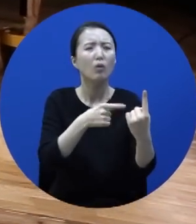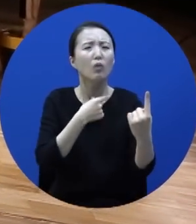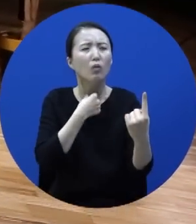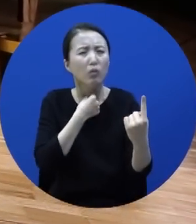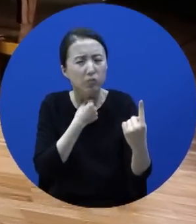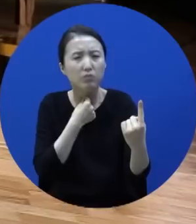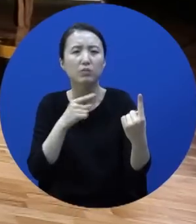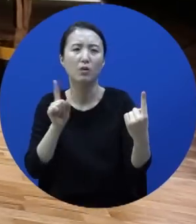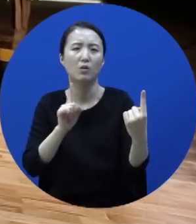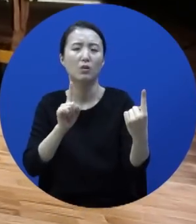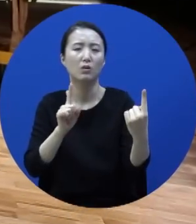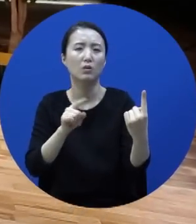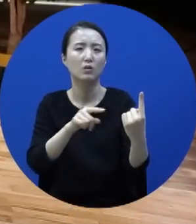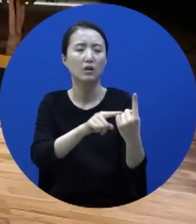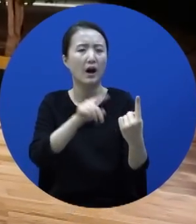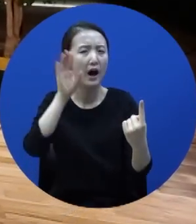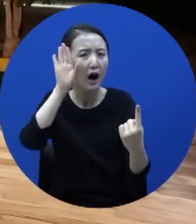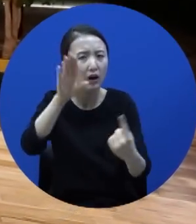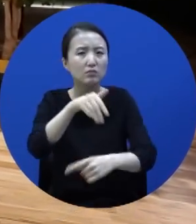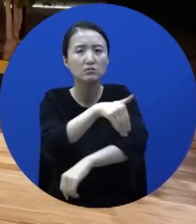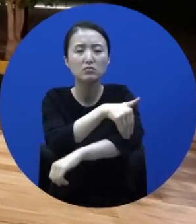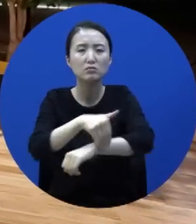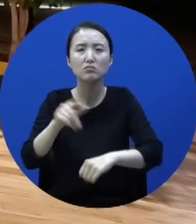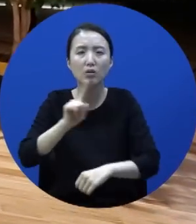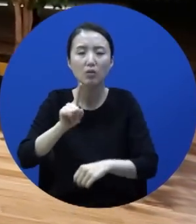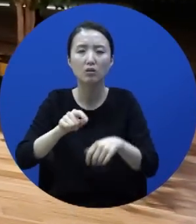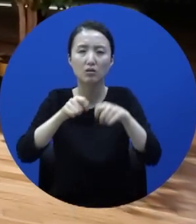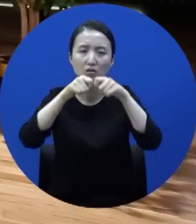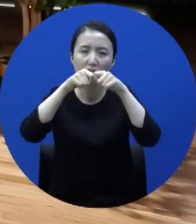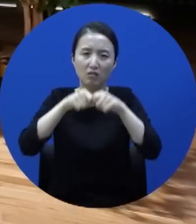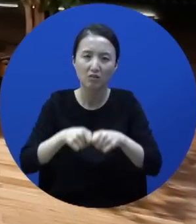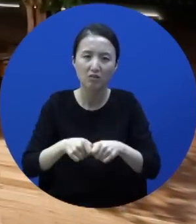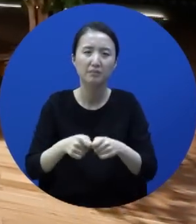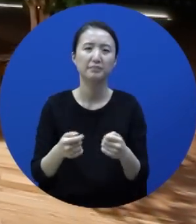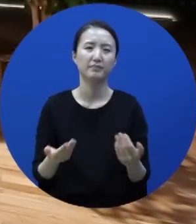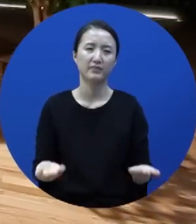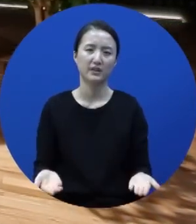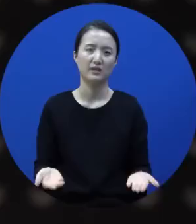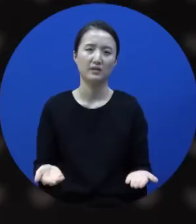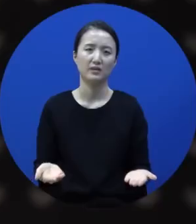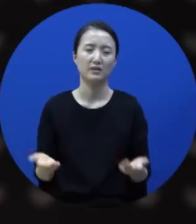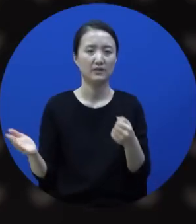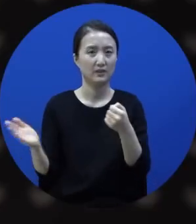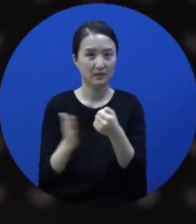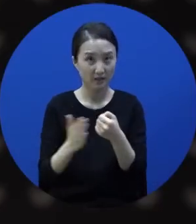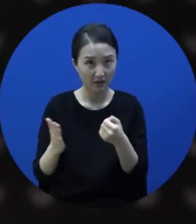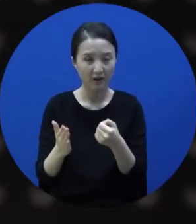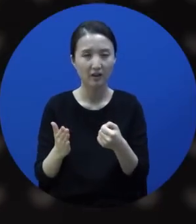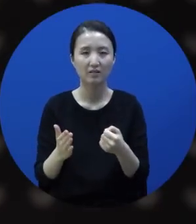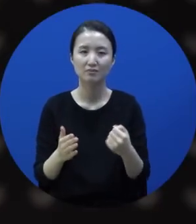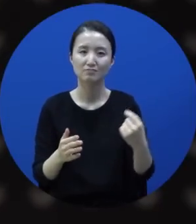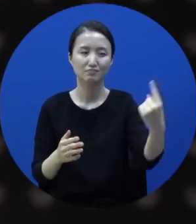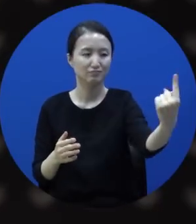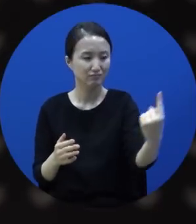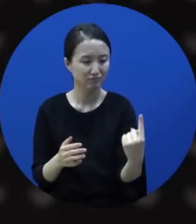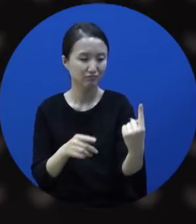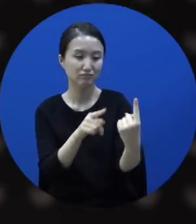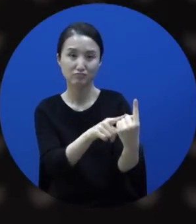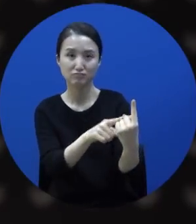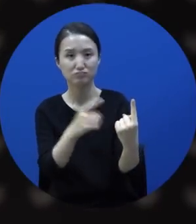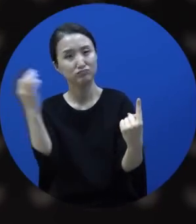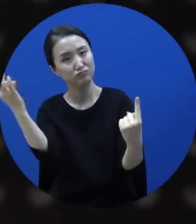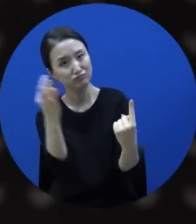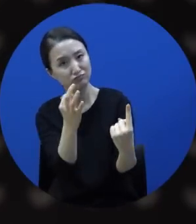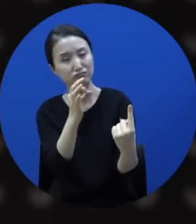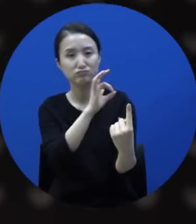어떤 서비스를 제공하는데, 이런 것에 대해서 명시되어 있지 않았던 거죠. 그러니까 그 사람에게 호감이 있고 관심이 있어도